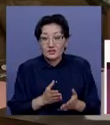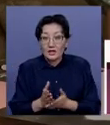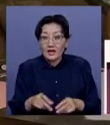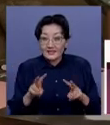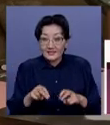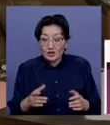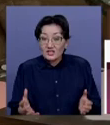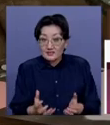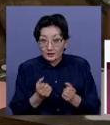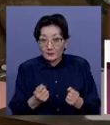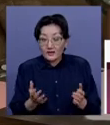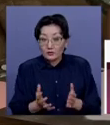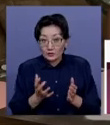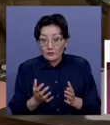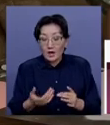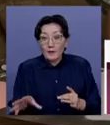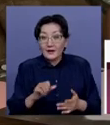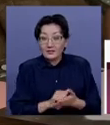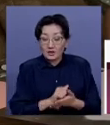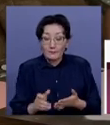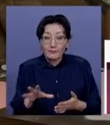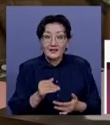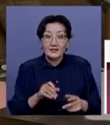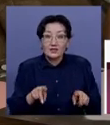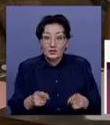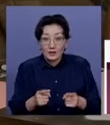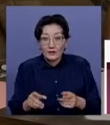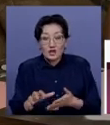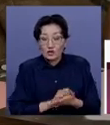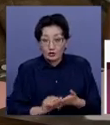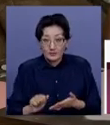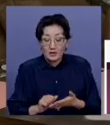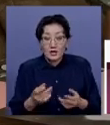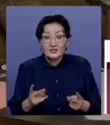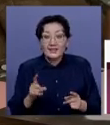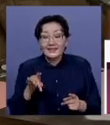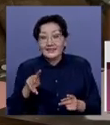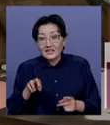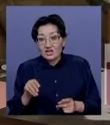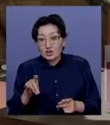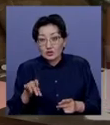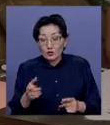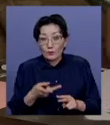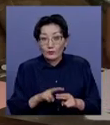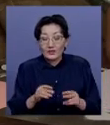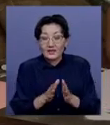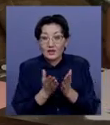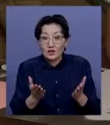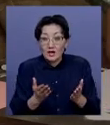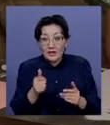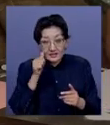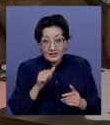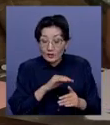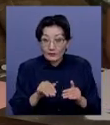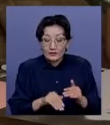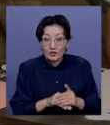тергеушісі сақтап алып қалыпты. Әрине, барлық құжаттардың барлығы тәркіленіп жойылып кетті. Бірақ ол Ильяс Жансүгіровтің бұл шығармасын жасырып қалған.